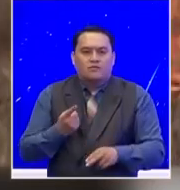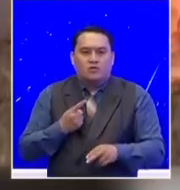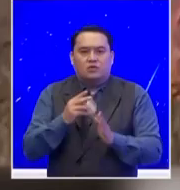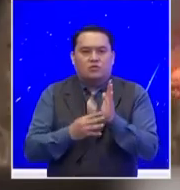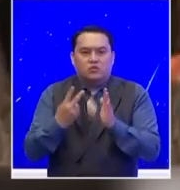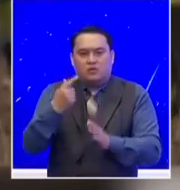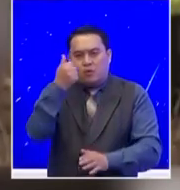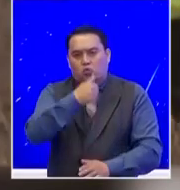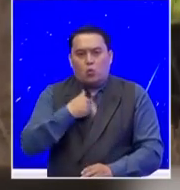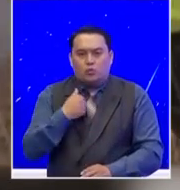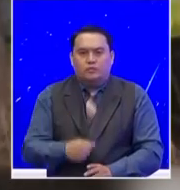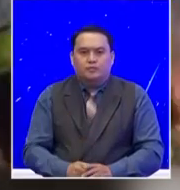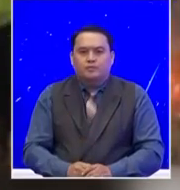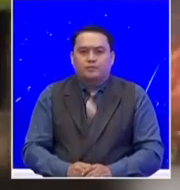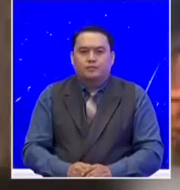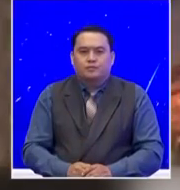году.